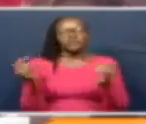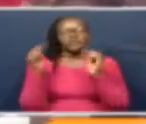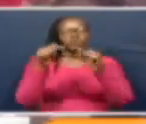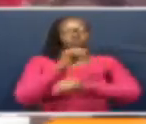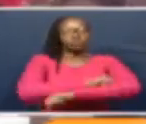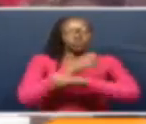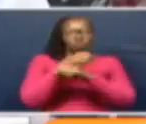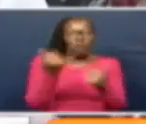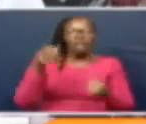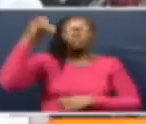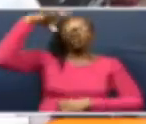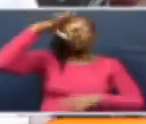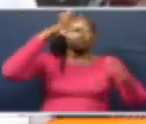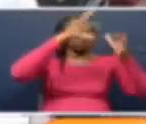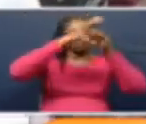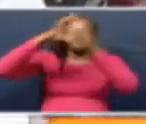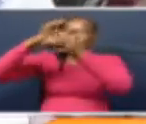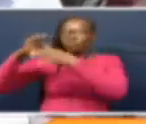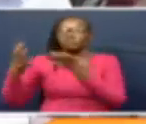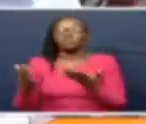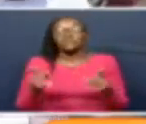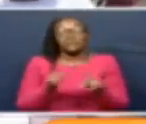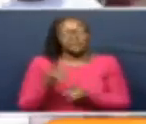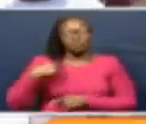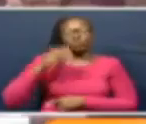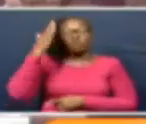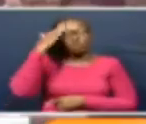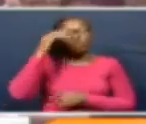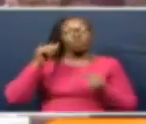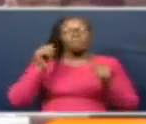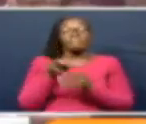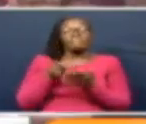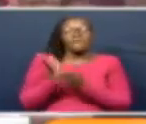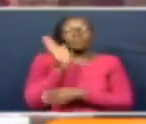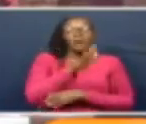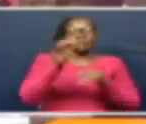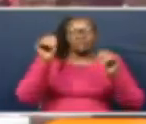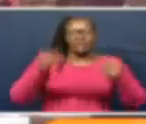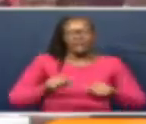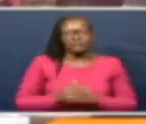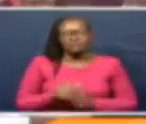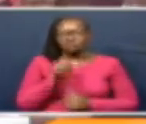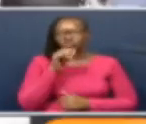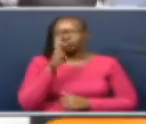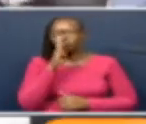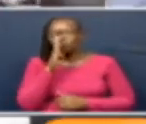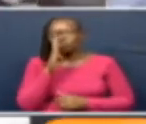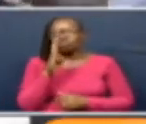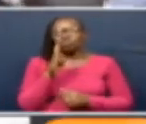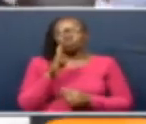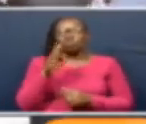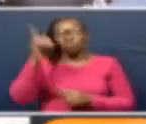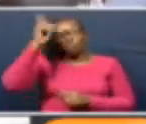stima imeunganisha, na pia tumepima ya kwamba tuko na uwezo wa kulipa. Hatuwezi kwenda kukopa pesa ati ovyo